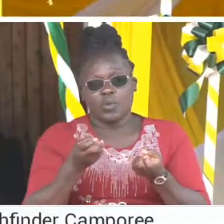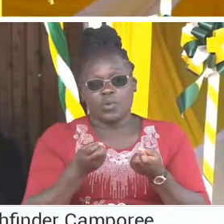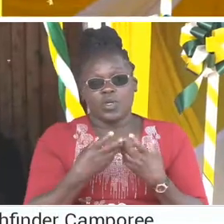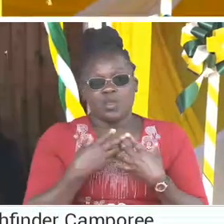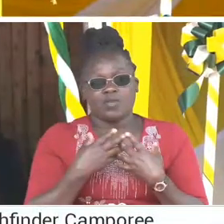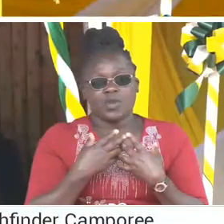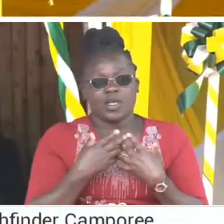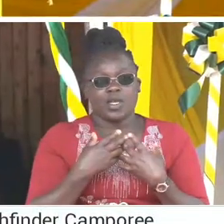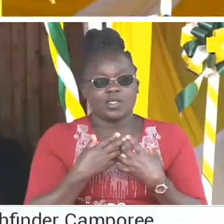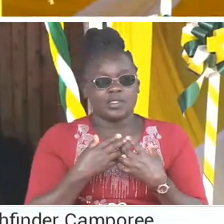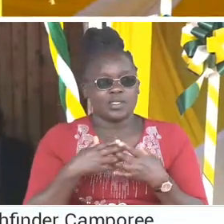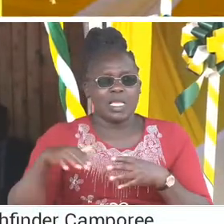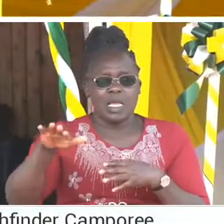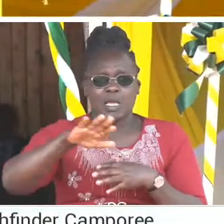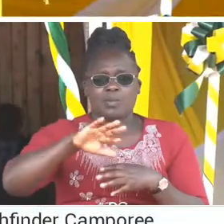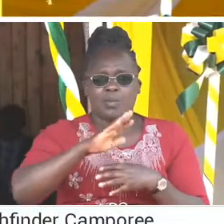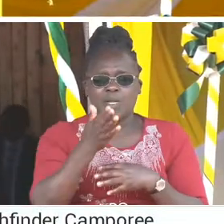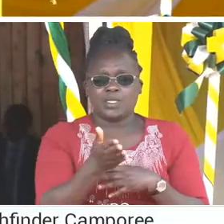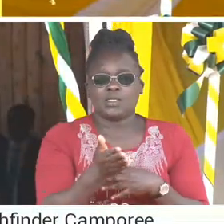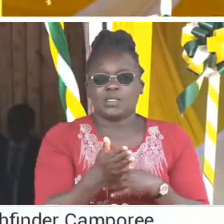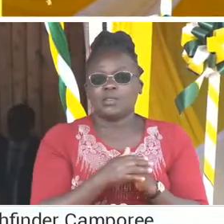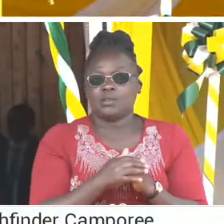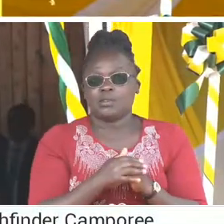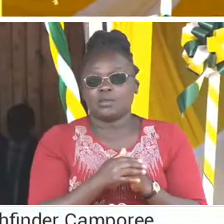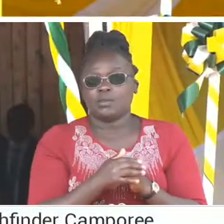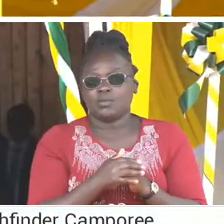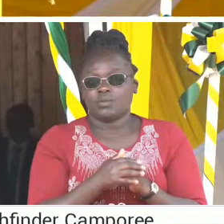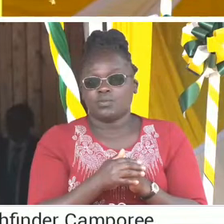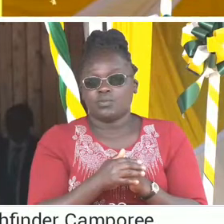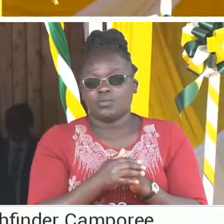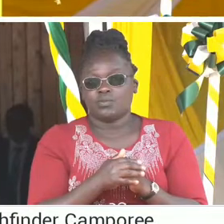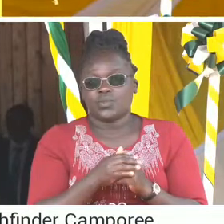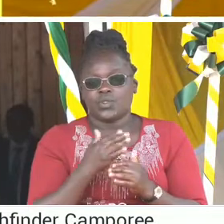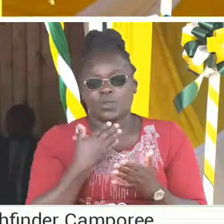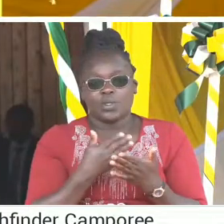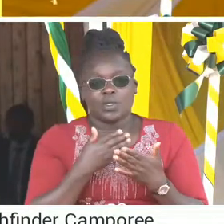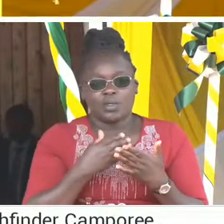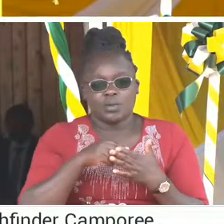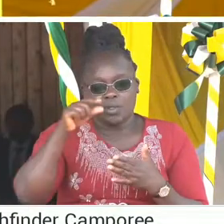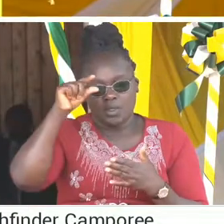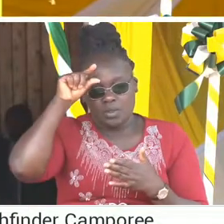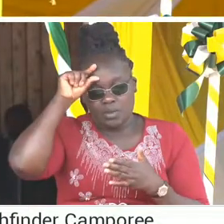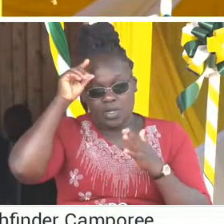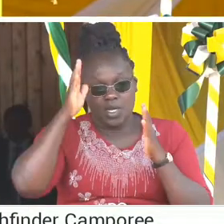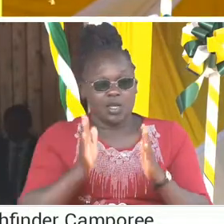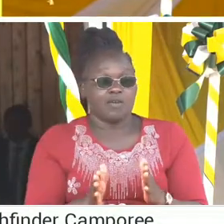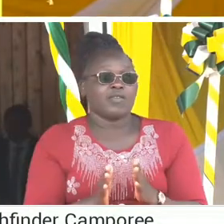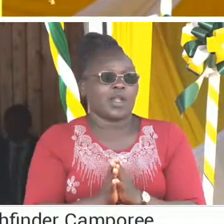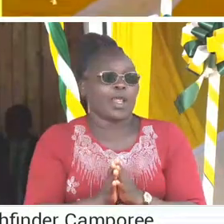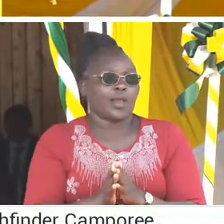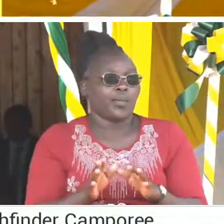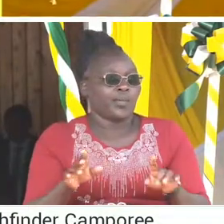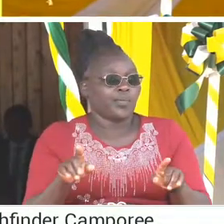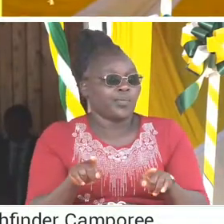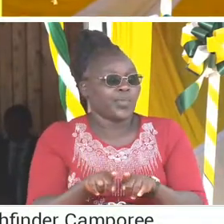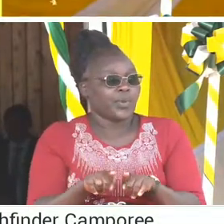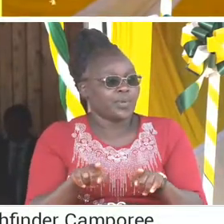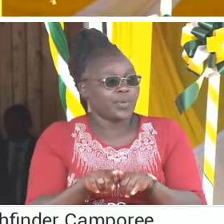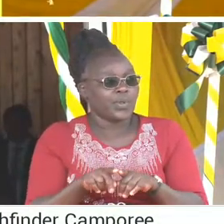tutumie mahali ambapo tulipo kwa wakati huu kwa ajili ya mkutano huu. Pia president wetu wa field